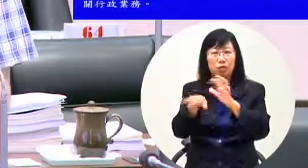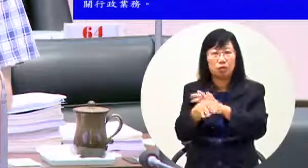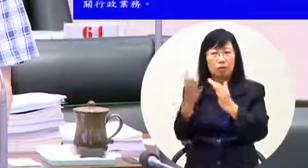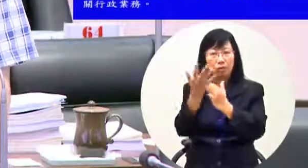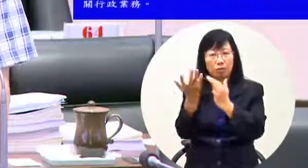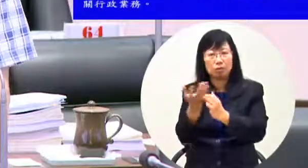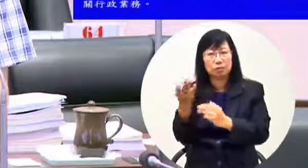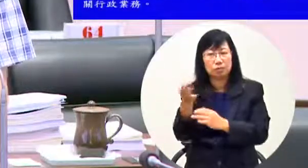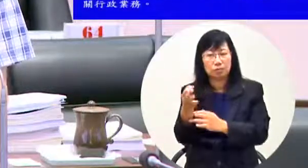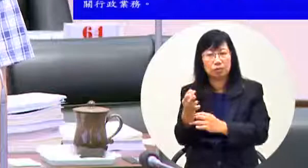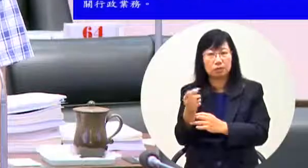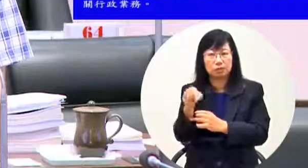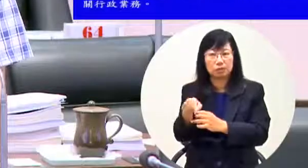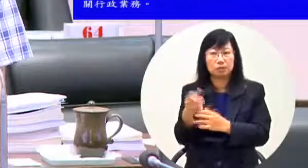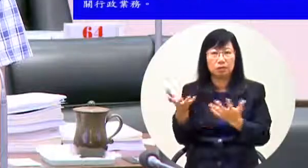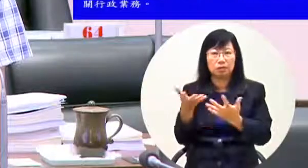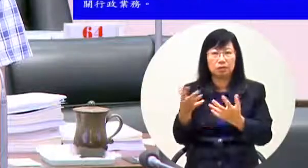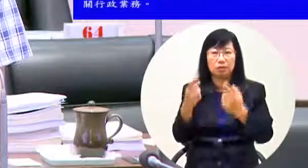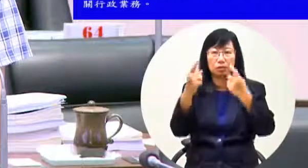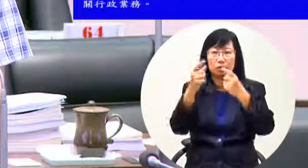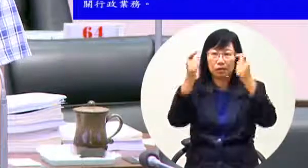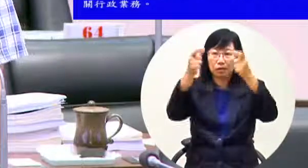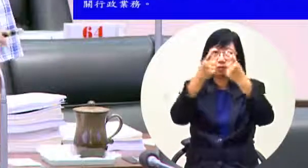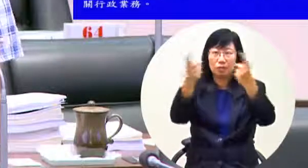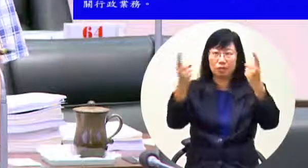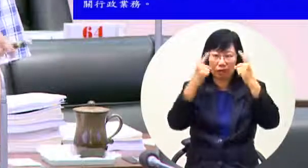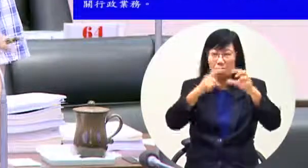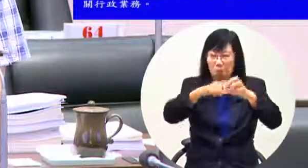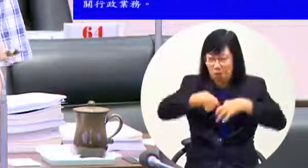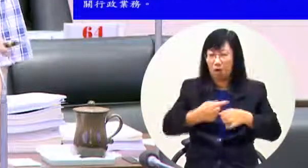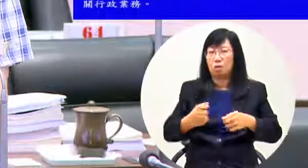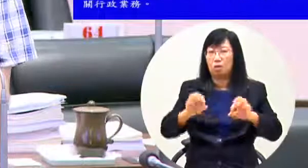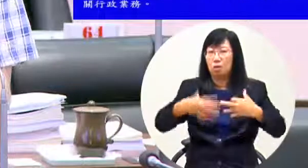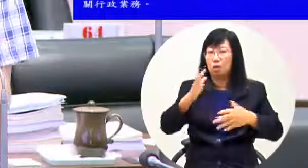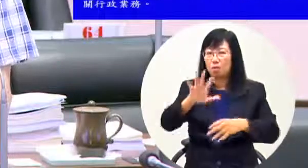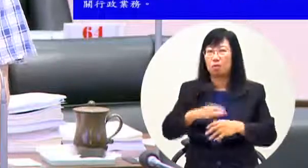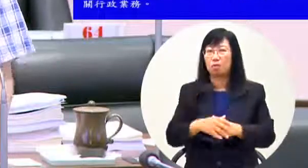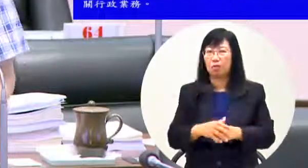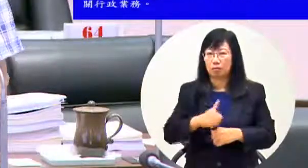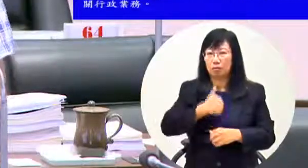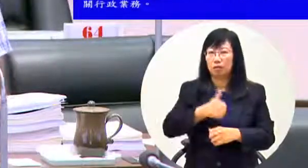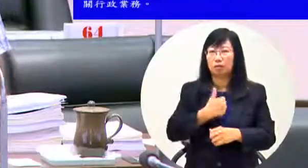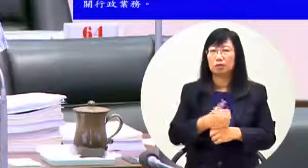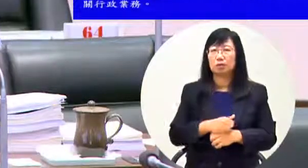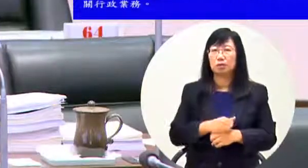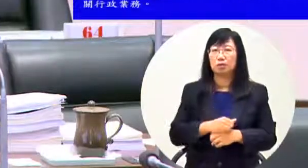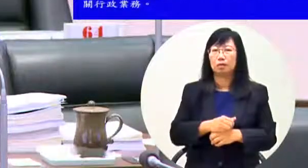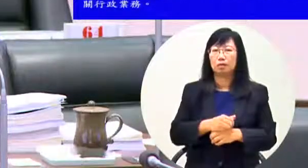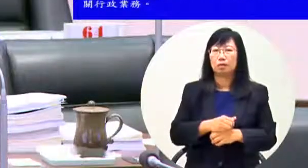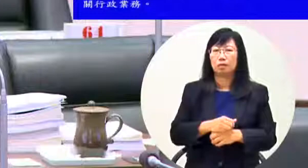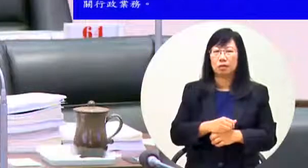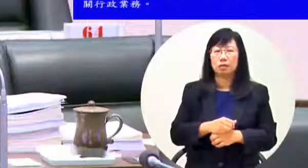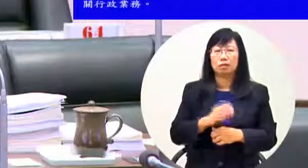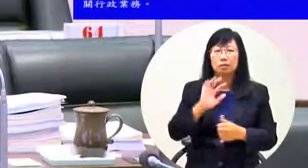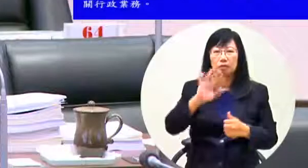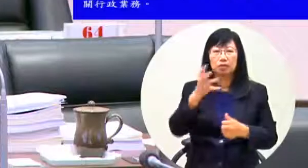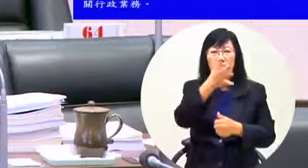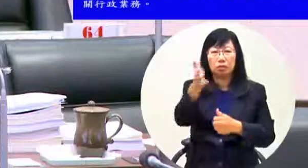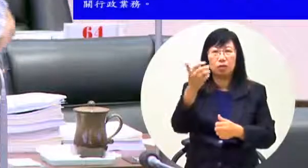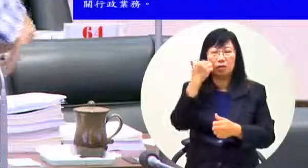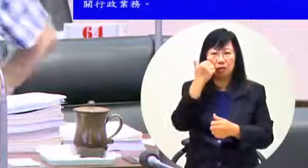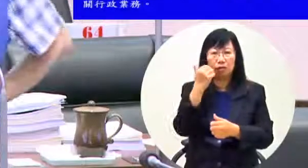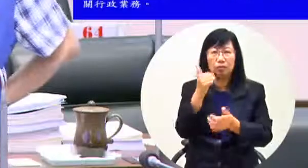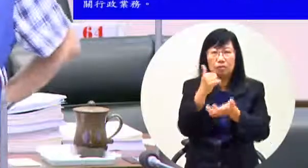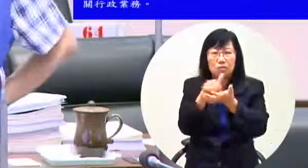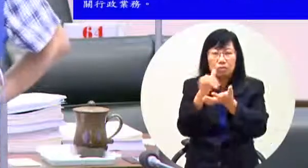赚真济，我实在歹势讲，花了。只是说还没结算，因为我们只有十几年嘛，不可能马